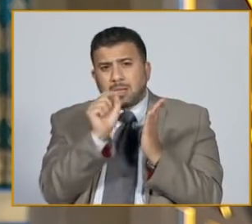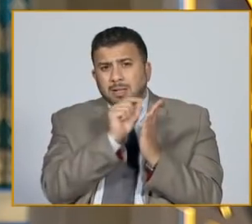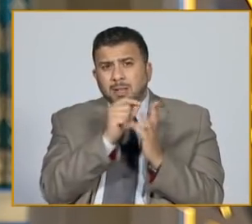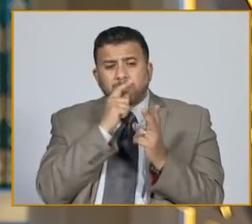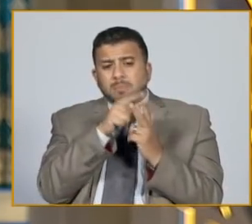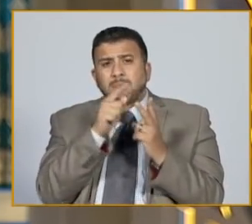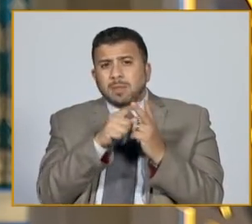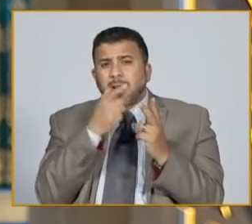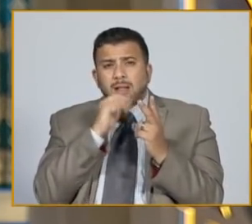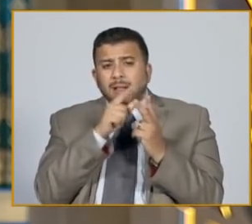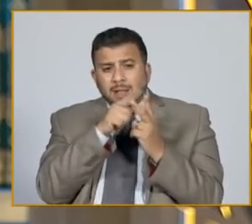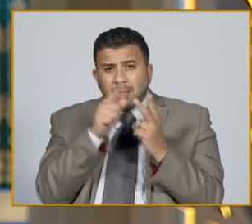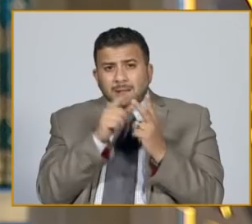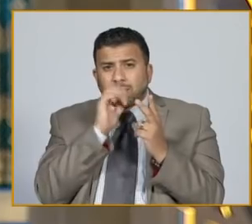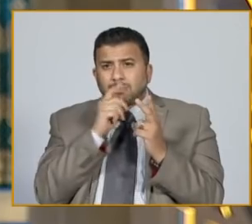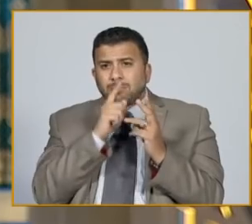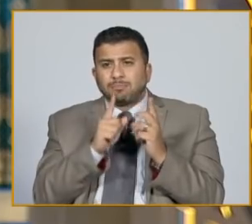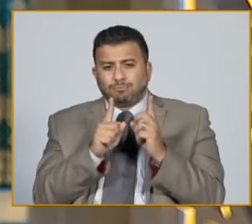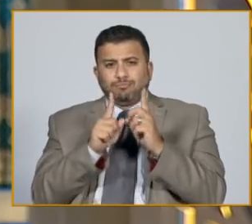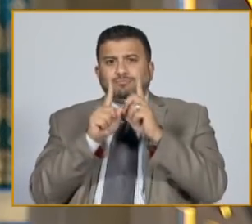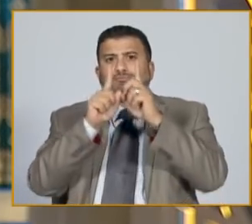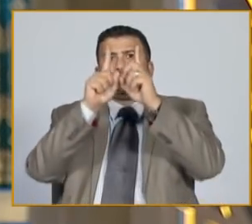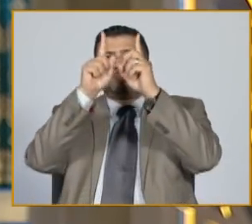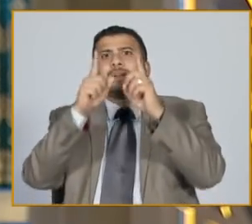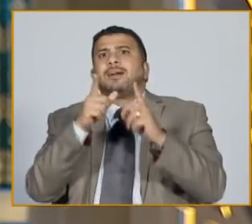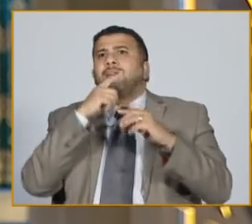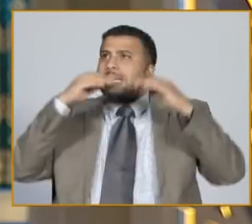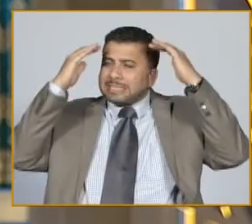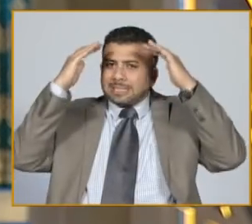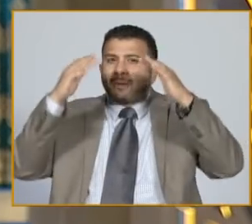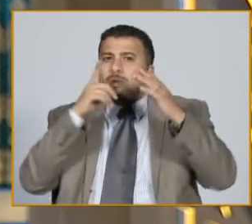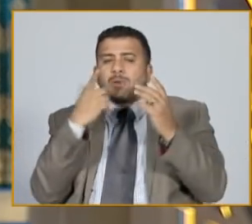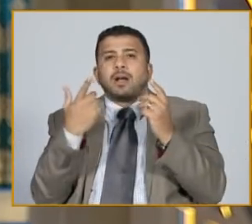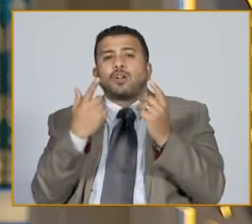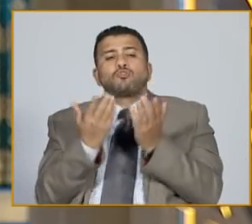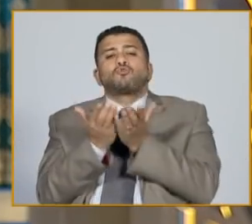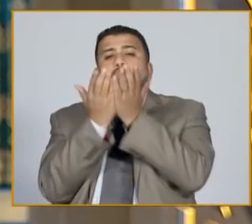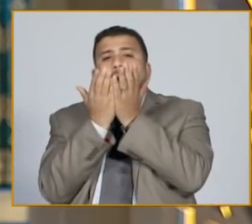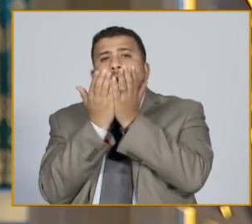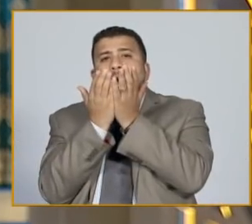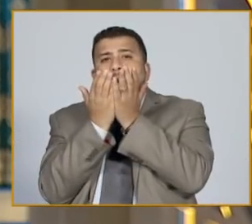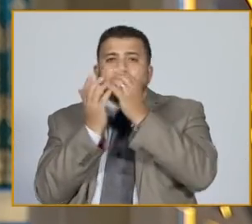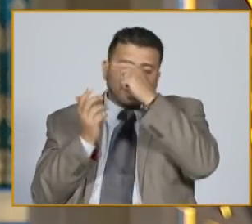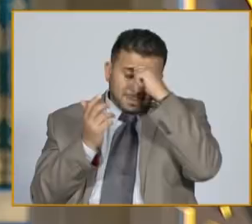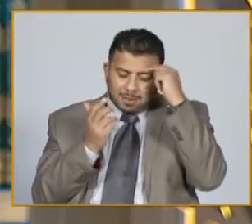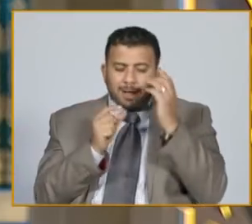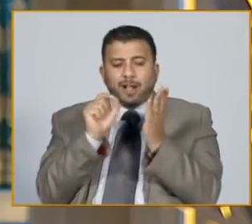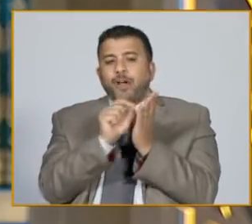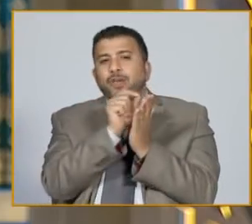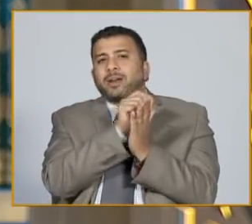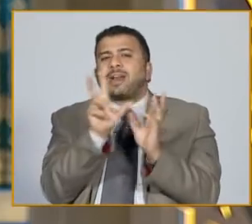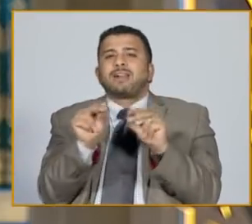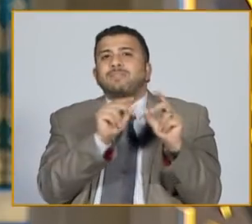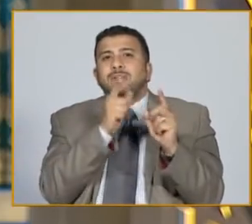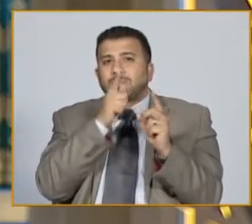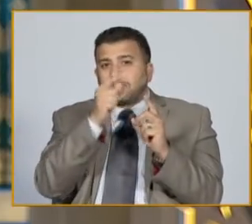في السماء، يعني تصارعان في السماء، والدعاء يرد القضاء بنفس القدر السابق. يعني الله عز